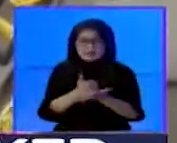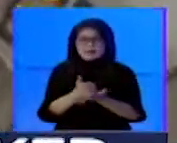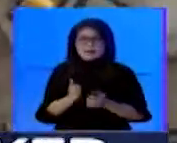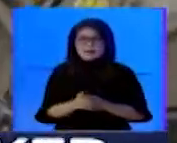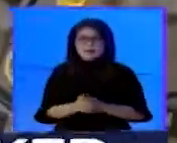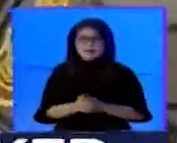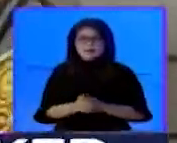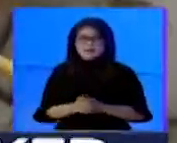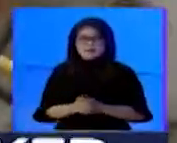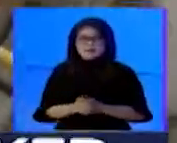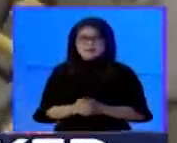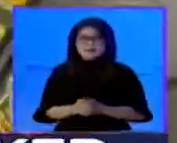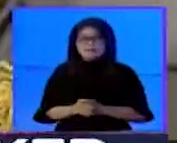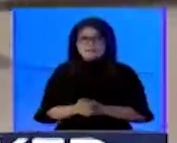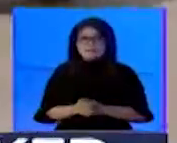Gue tahu.